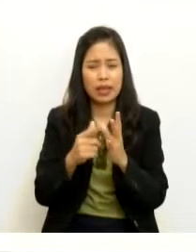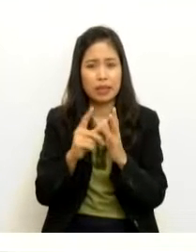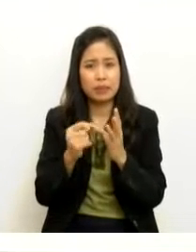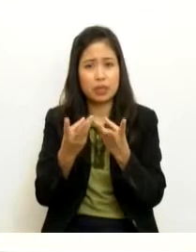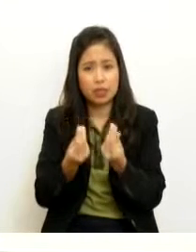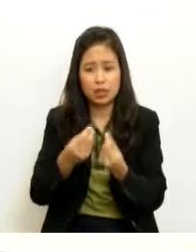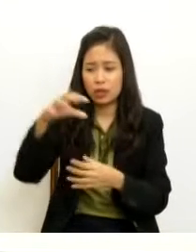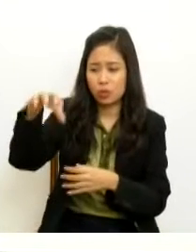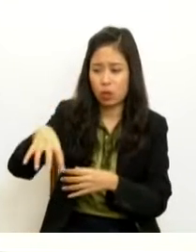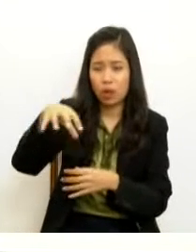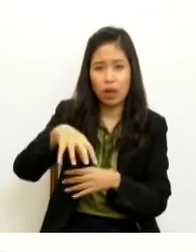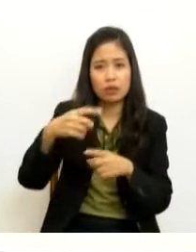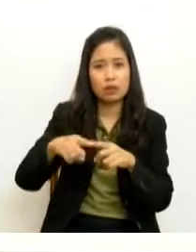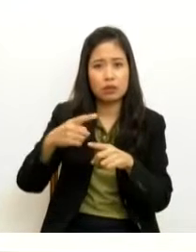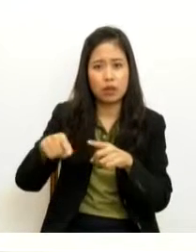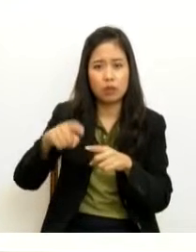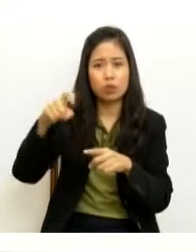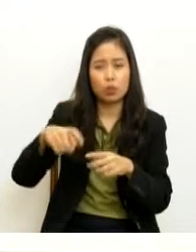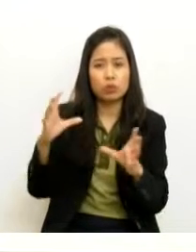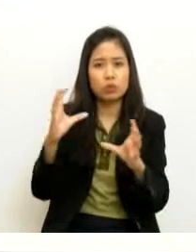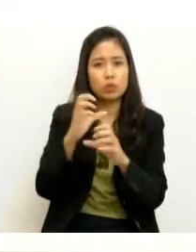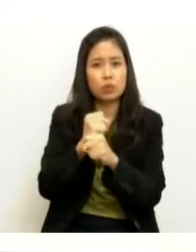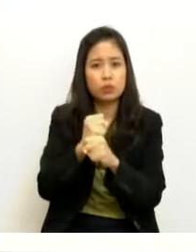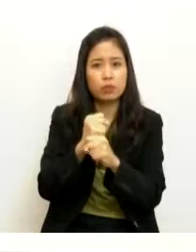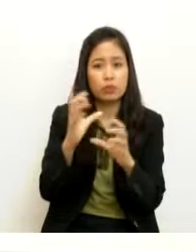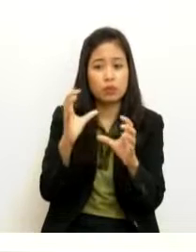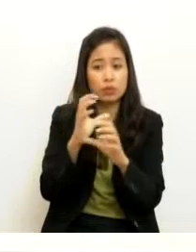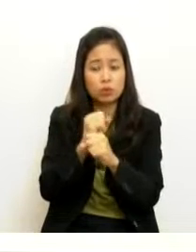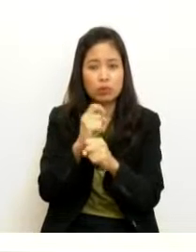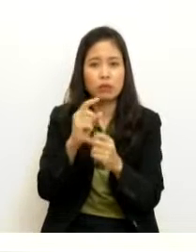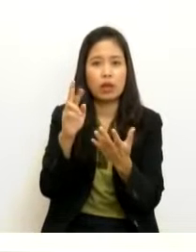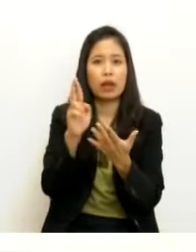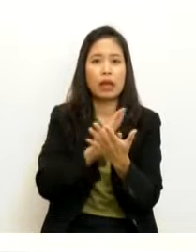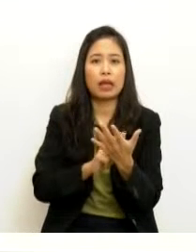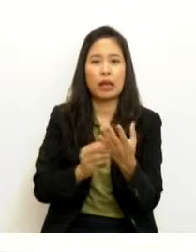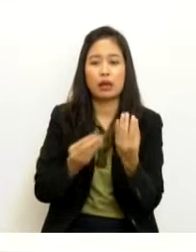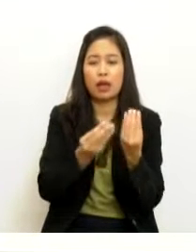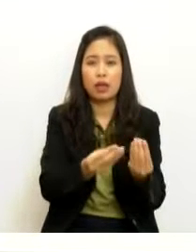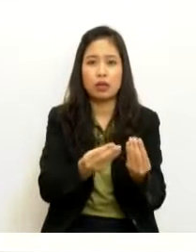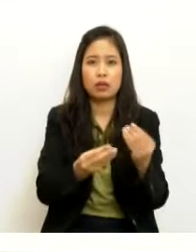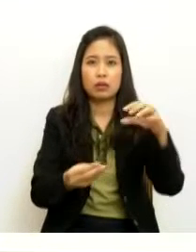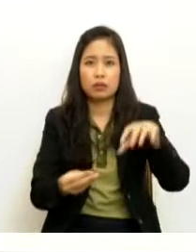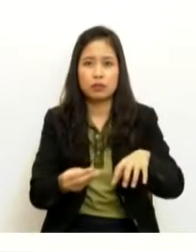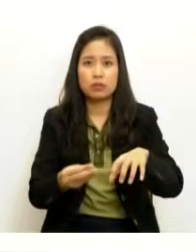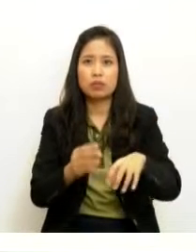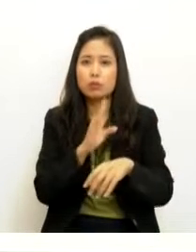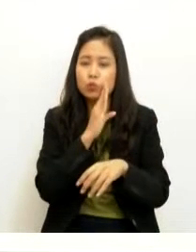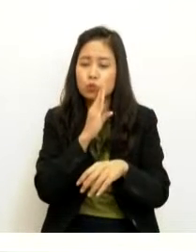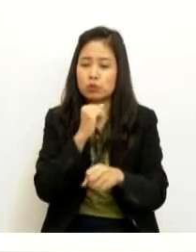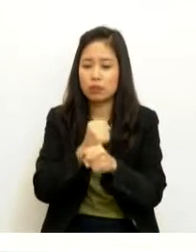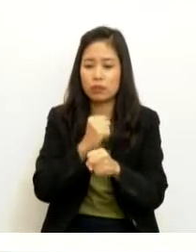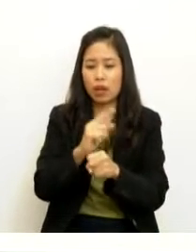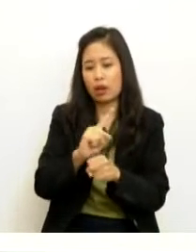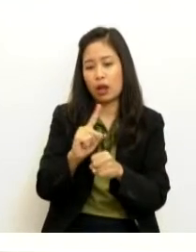ยงานอื่นท่านก็สรุปแล้วรายงานขึ้นมายังเขตพื้นที่ถ้ามันเป็นภาระส่วนใดเกิดจาก